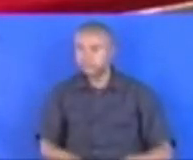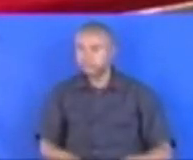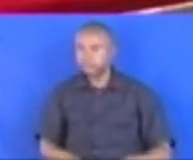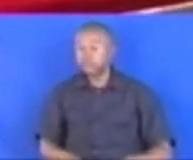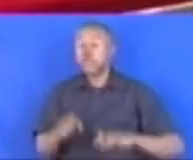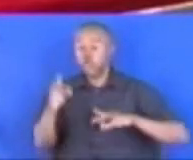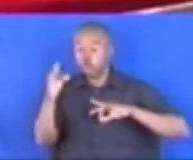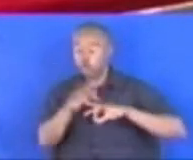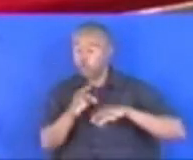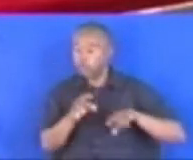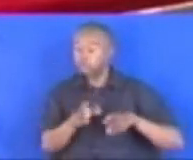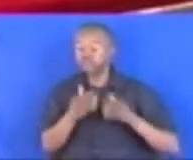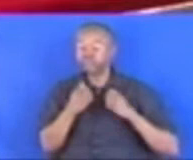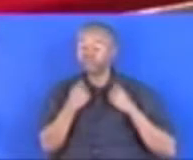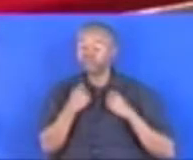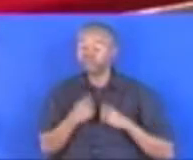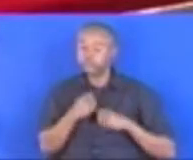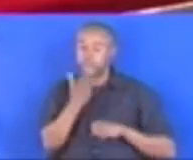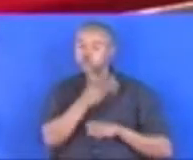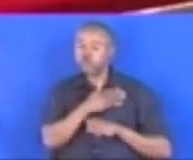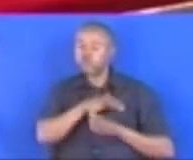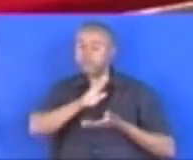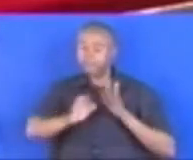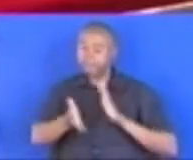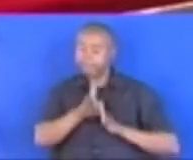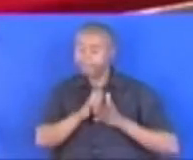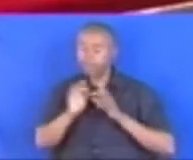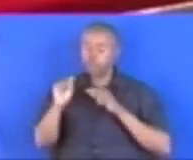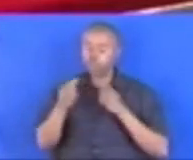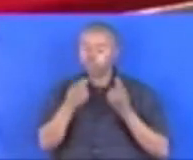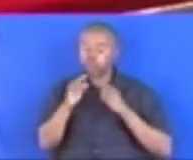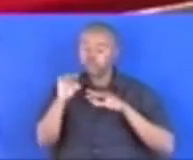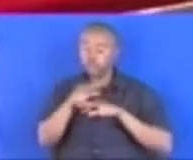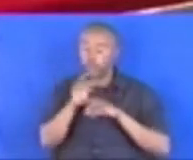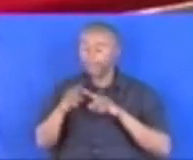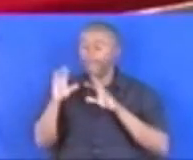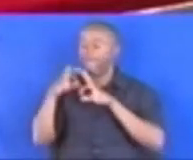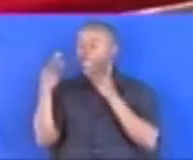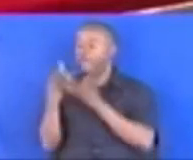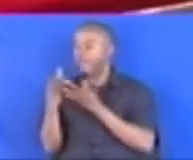Hapa tutaendelea kuimarisha huduma za usuluhisho wa migogoro ya ndoa na familia.